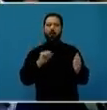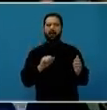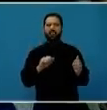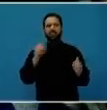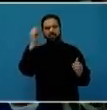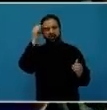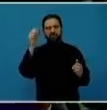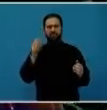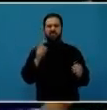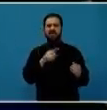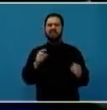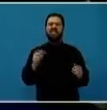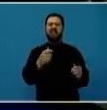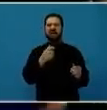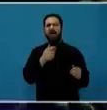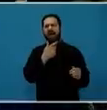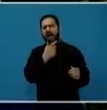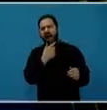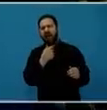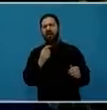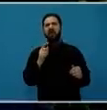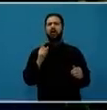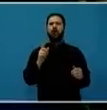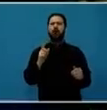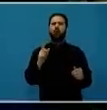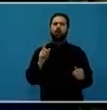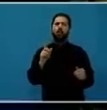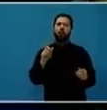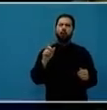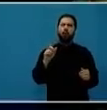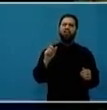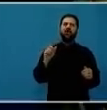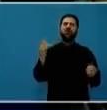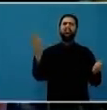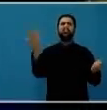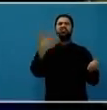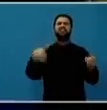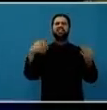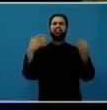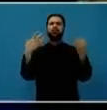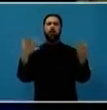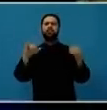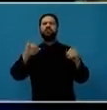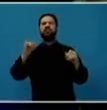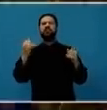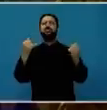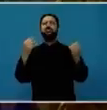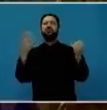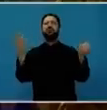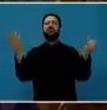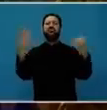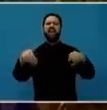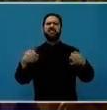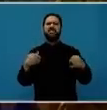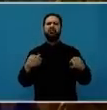între anii 1958 și 1963, părintele Stăniloae a fost închis. A fost eliberat la începutul